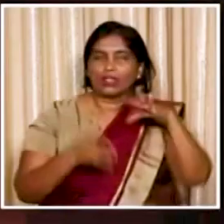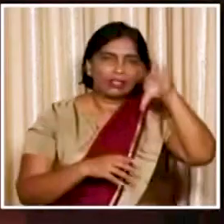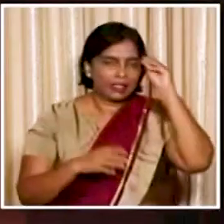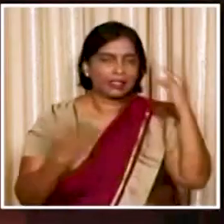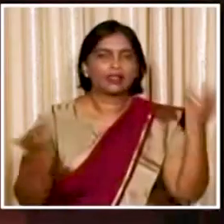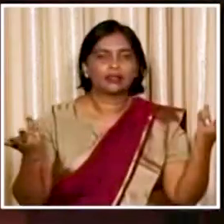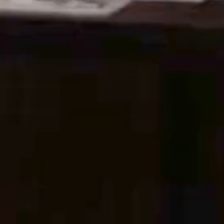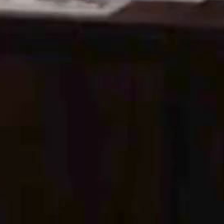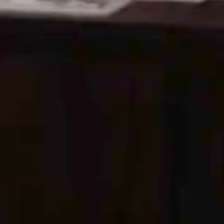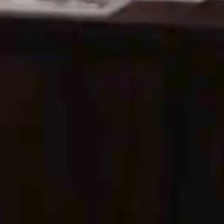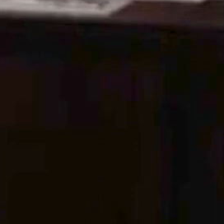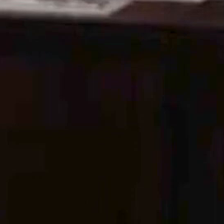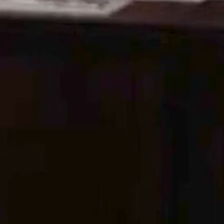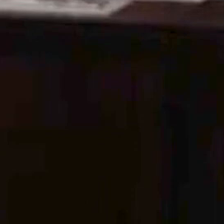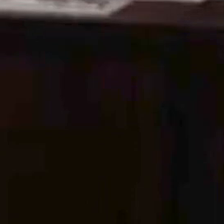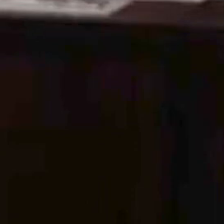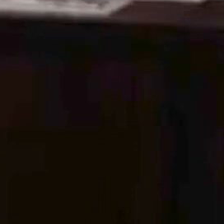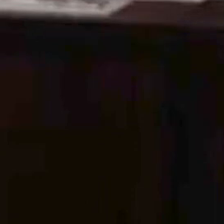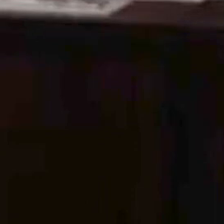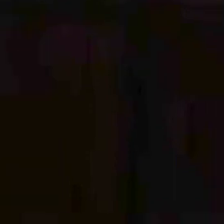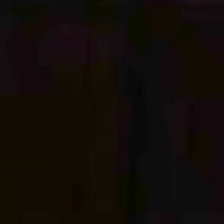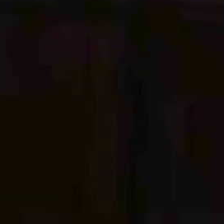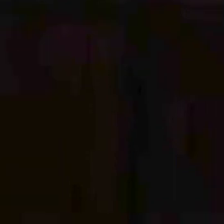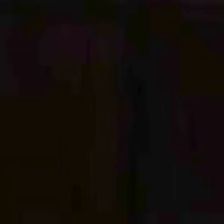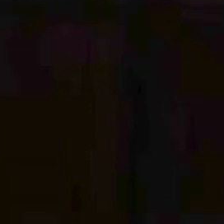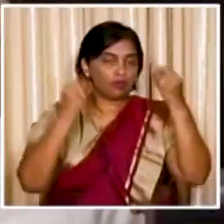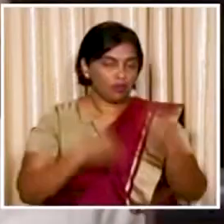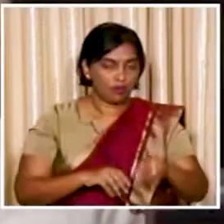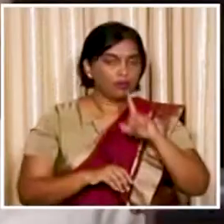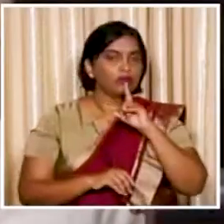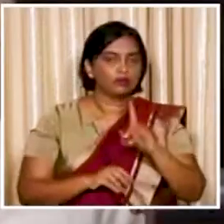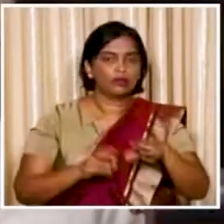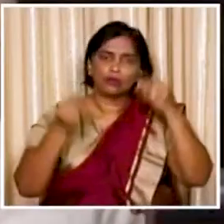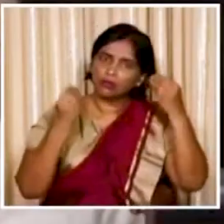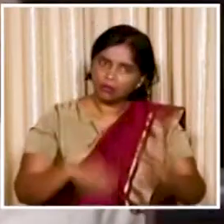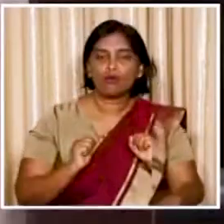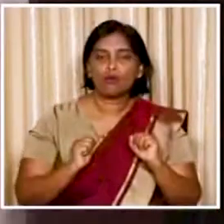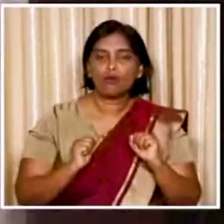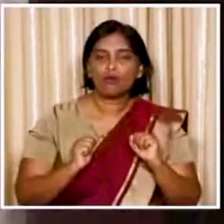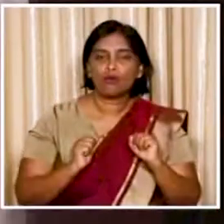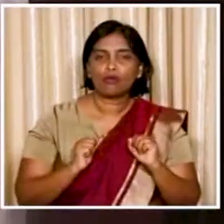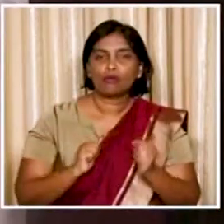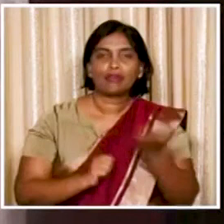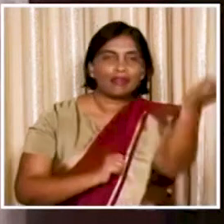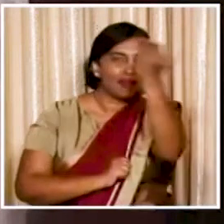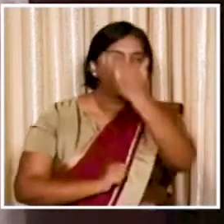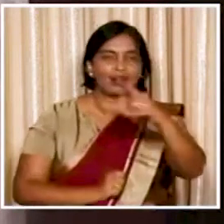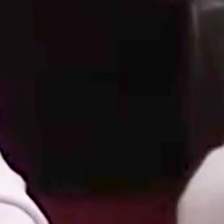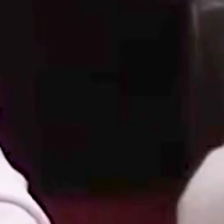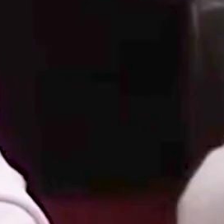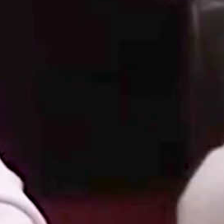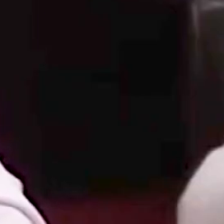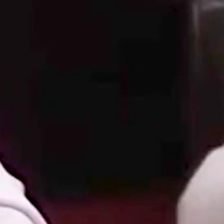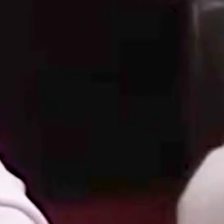තේරෙන්නේ අහගෙන ඉන්න කොටස් වෙළඳ පොලේ කියනවා කොටස් වෙළඳ පොල කඩාවැටෙනවා කියලා කඩාවැටුත් මම ඒක වහන්නා මේකේ කුටුවත් එකක්